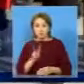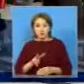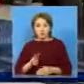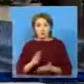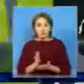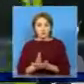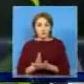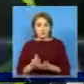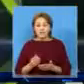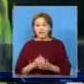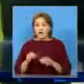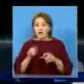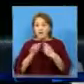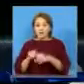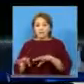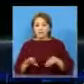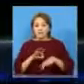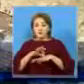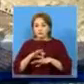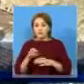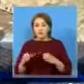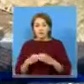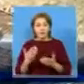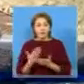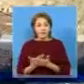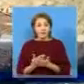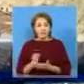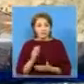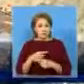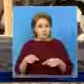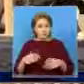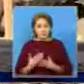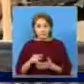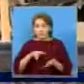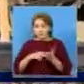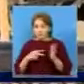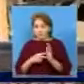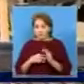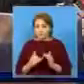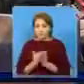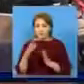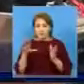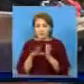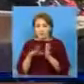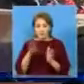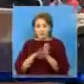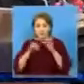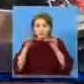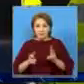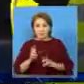будет осуществлять антикоррупционное сопровождение объекта. К слову, у инвесторов есть и другие грандиозные планы по повышению энергобезопасности